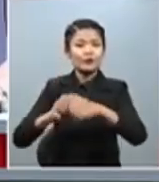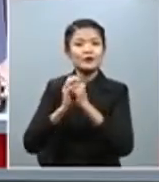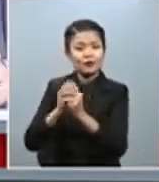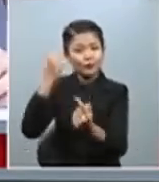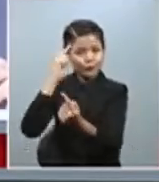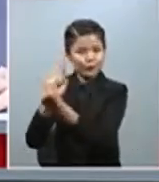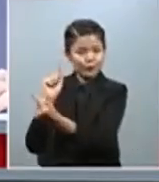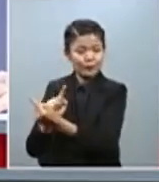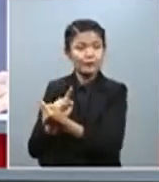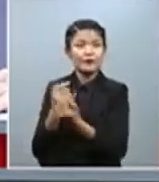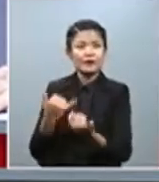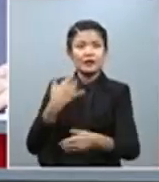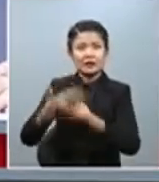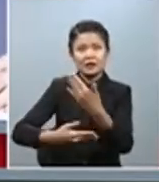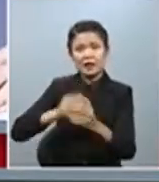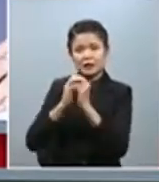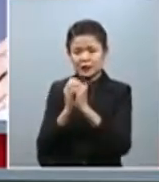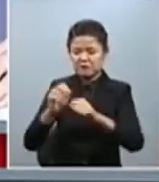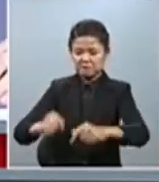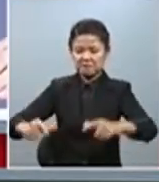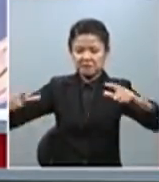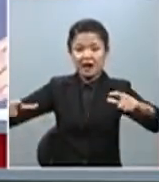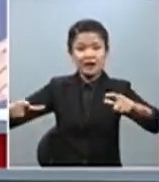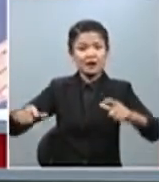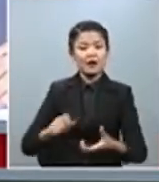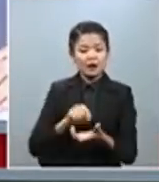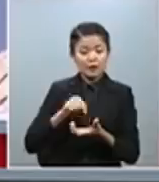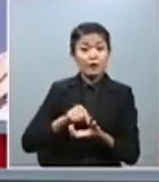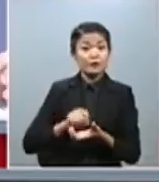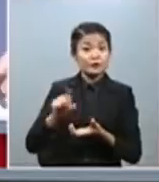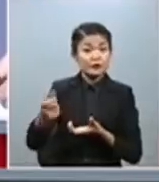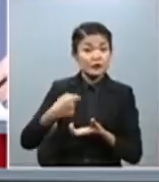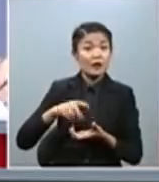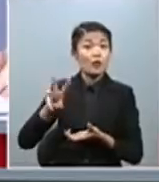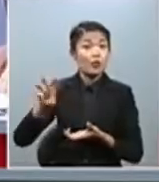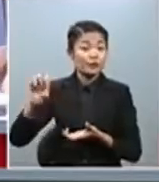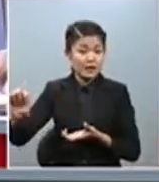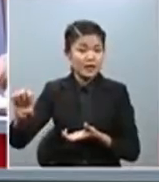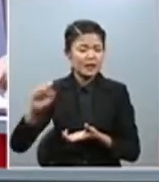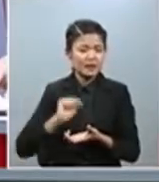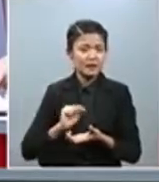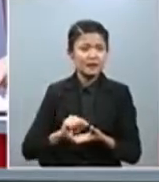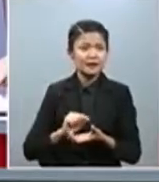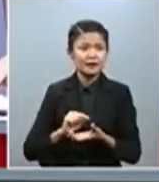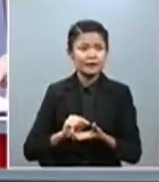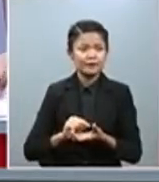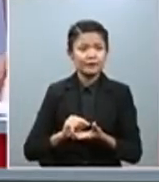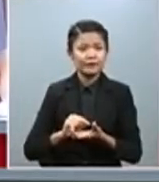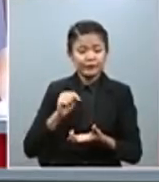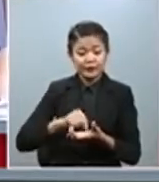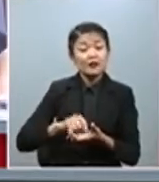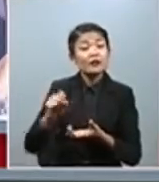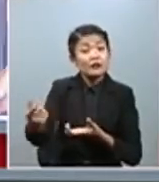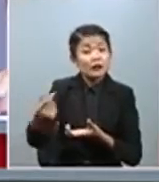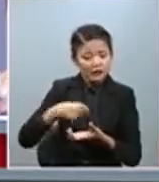จีนนี่ตลาดใหญ่อยู่แล้วด้วยนะฮะแล้วก็ WeChat ก็เป็นหนึ่งในเขาเรียกอะไร แพลตฟอร์มที่มีความ